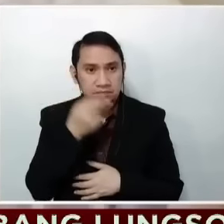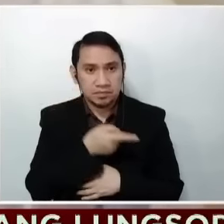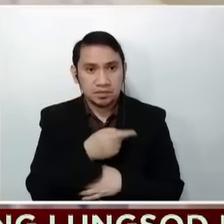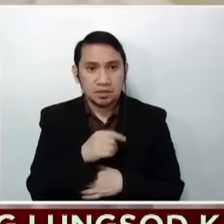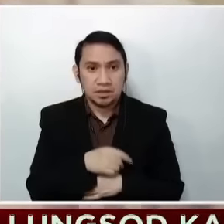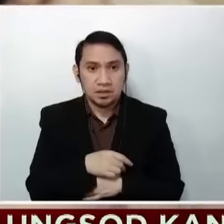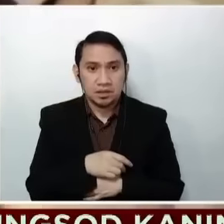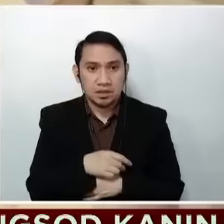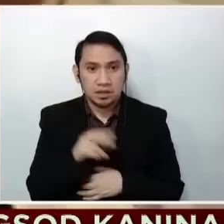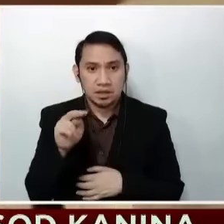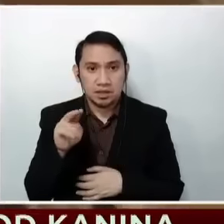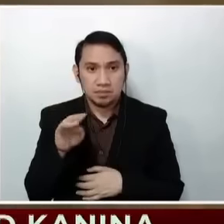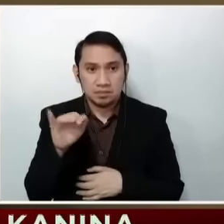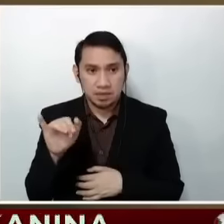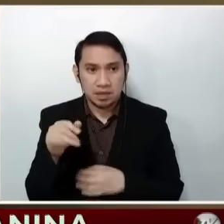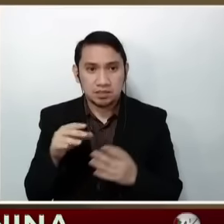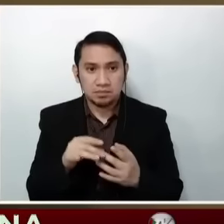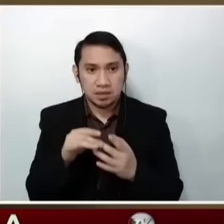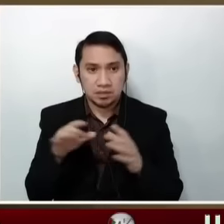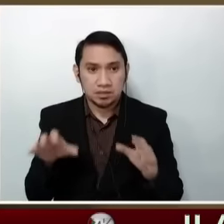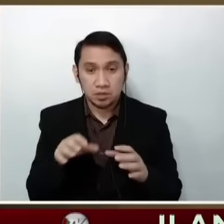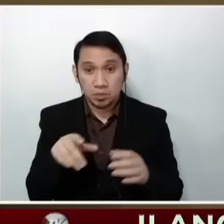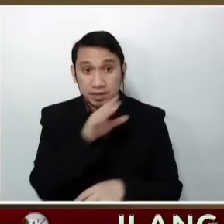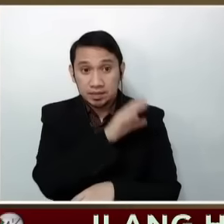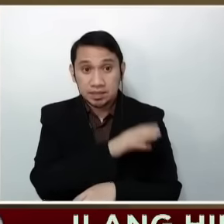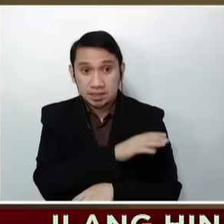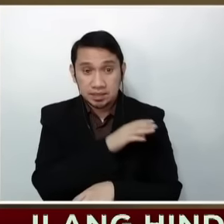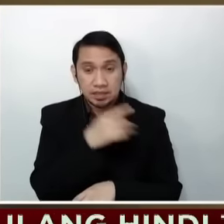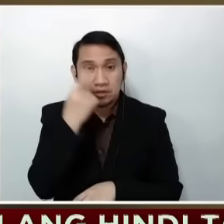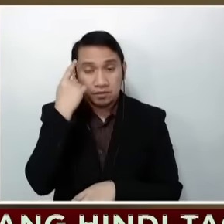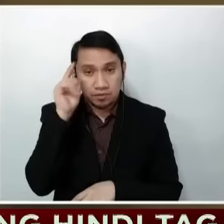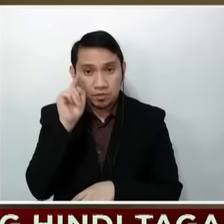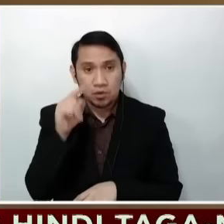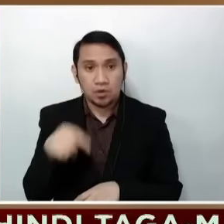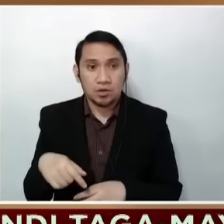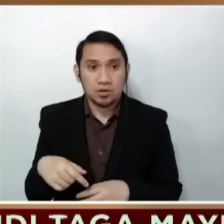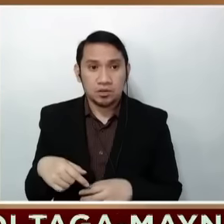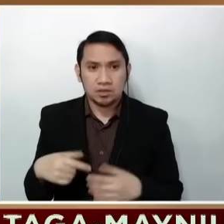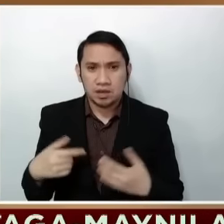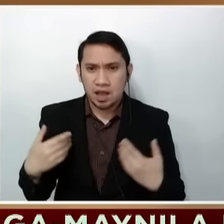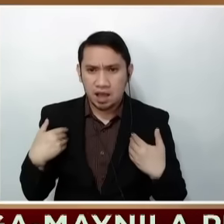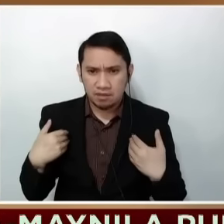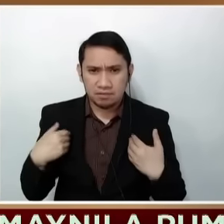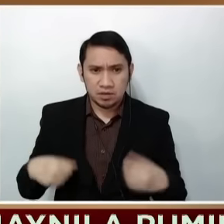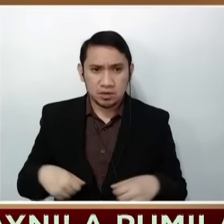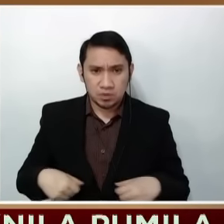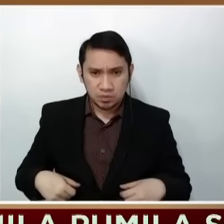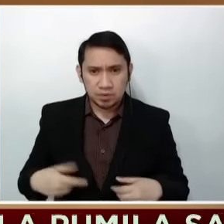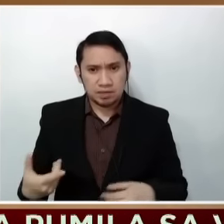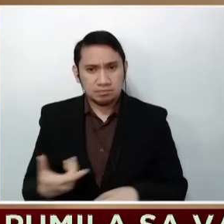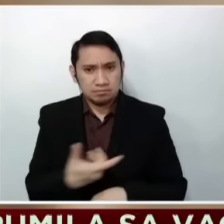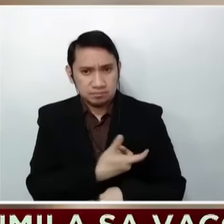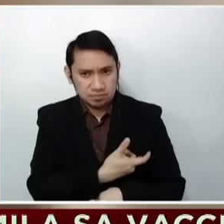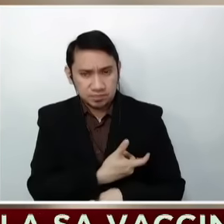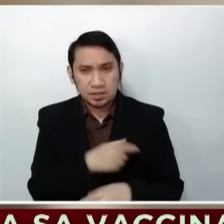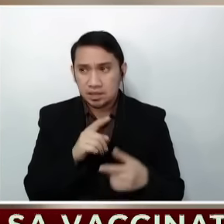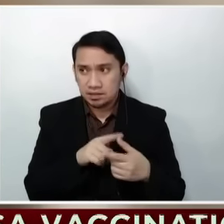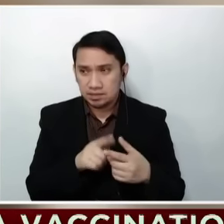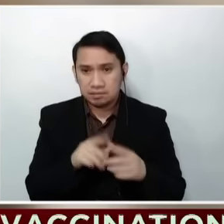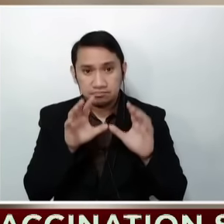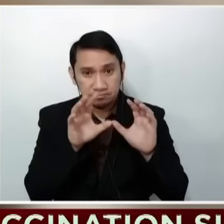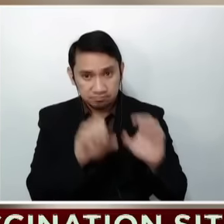operatiba ng NBI Special Action Unit sa klinik na ito para sumailalim sa fatlay policies. Nang tuturukan na siya, agad nang inaresto